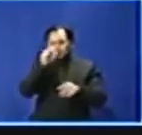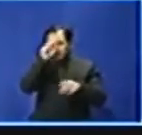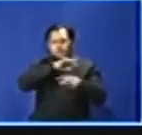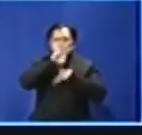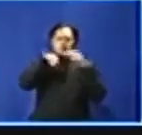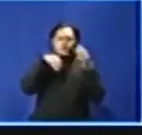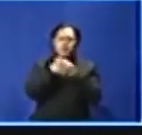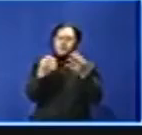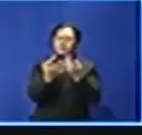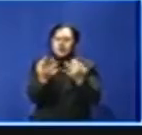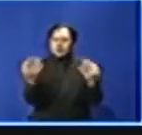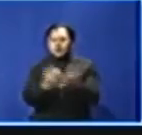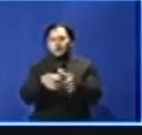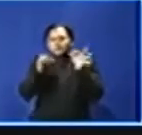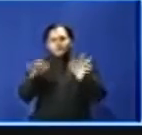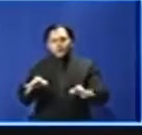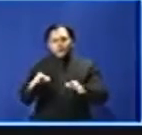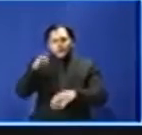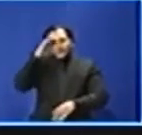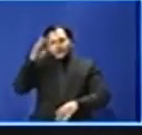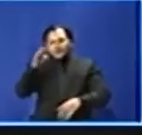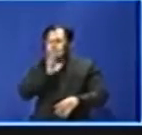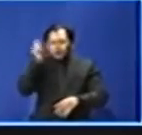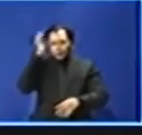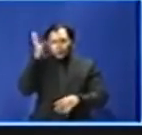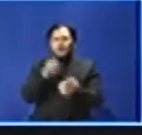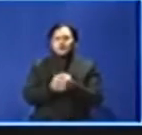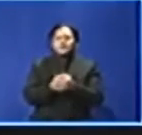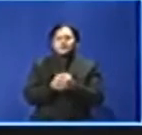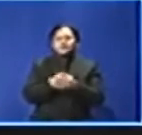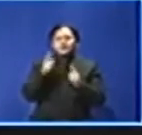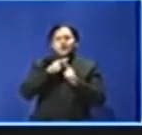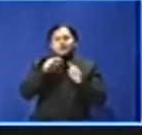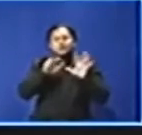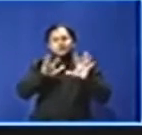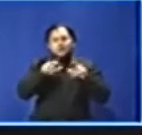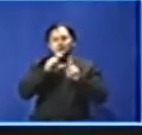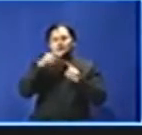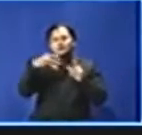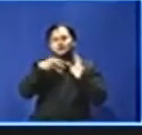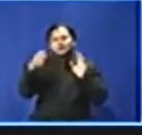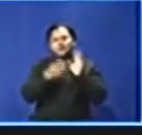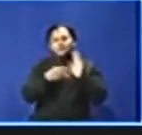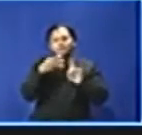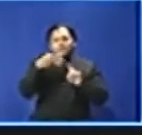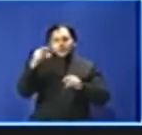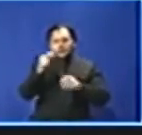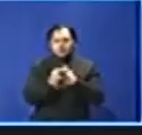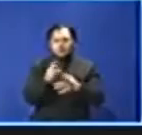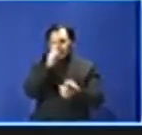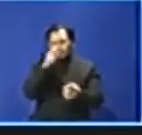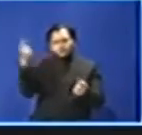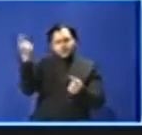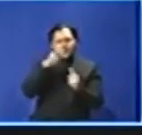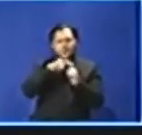armas syarakat lebih Ntar jangan lupa tanggal 9 Des Mari kita rame-rame menuju TPS untuk menggunakan hak pilih kita